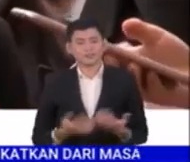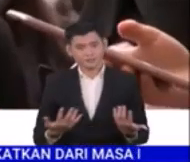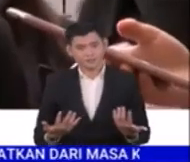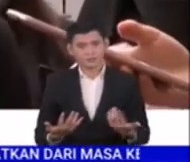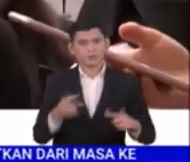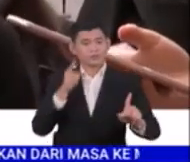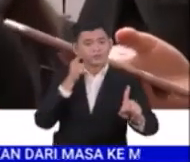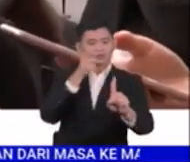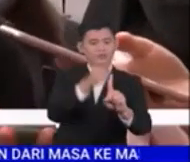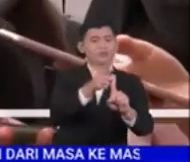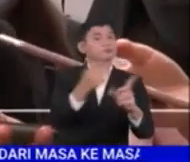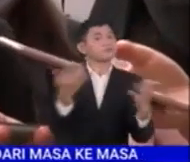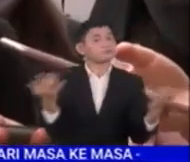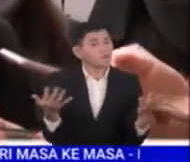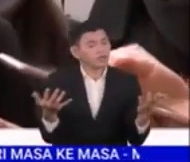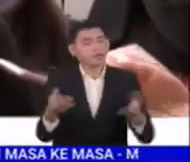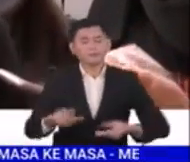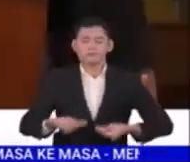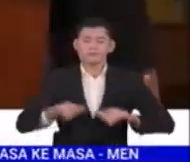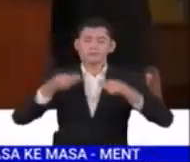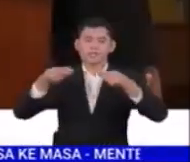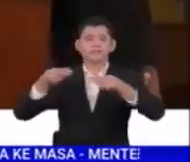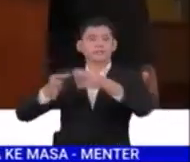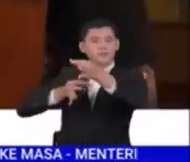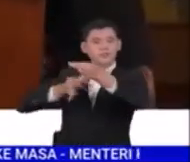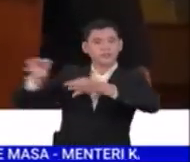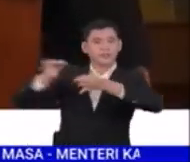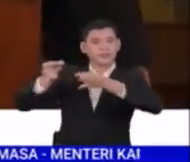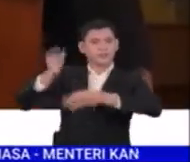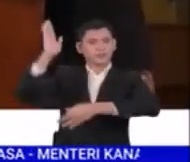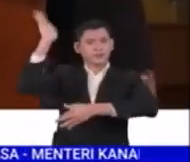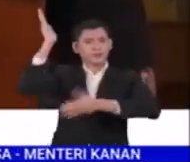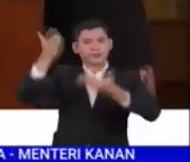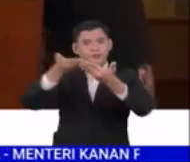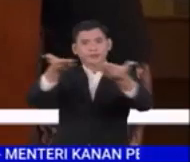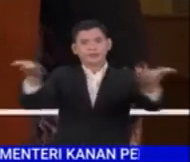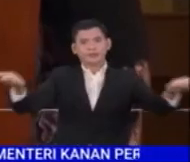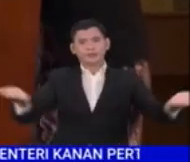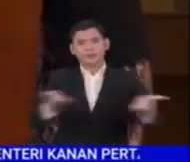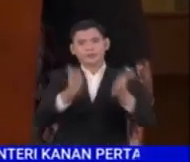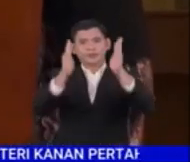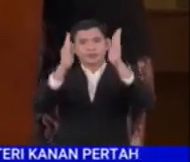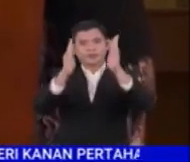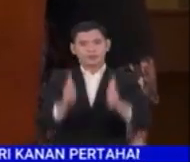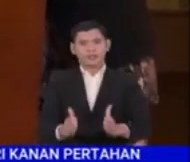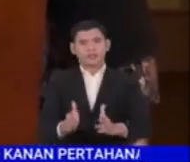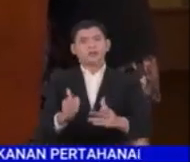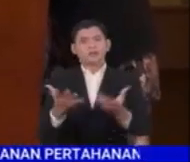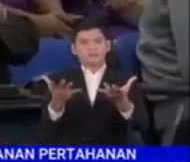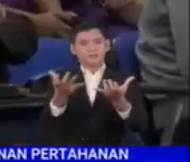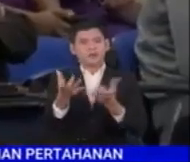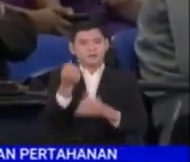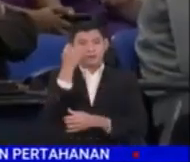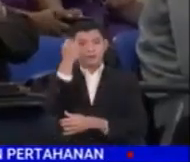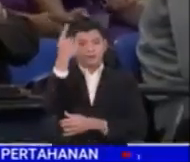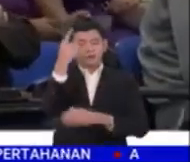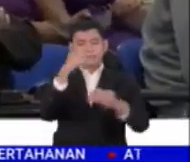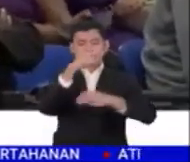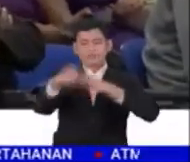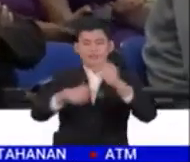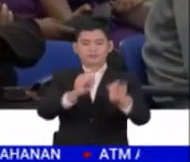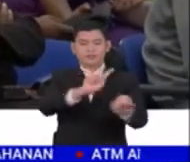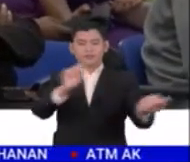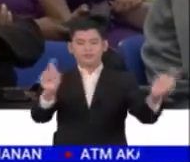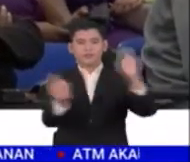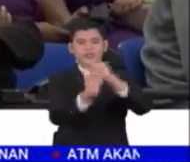tujuan dia untuk memberi penerangan kepada orang ramai Oh untuk memahaminya are you ini